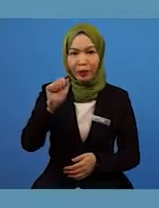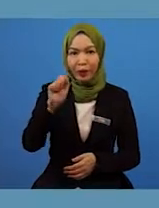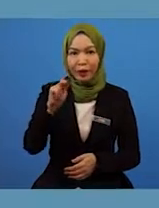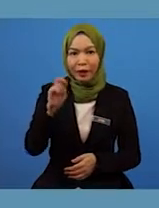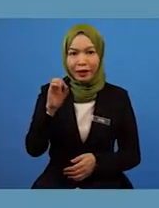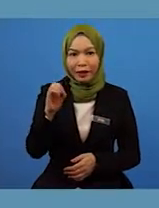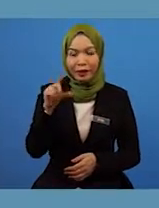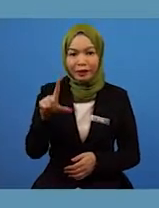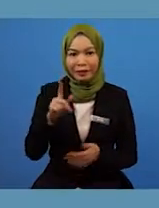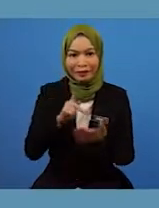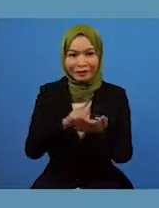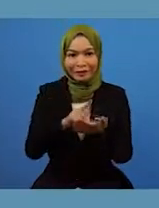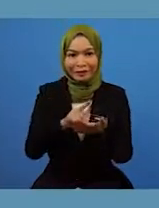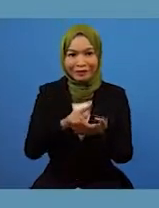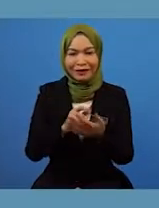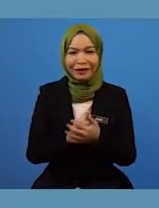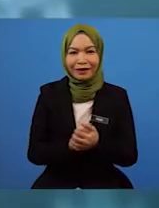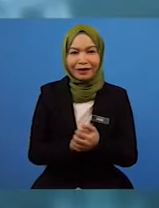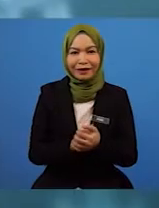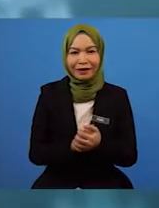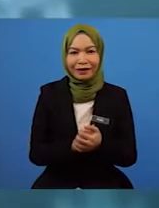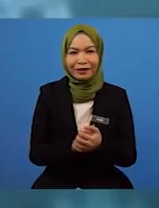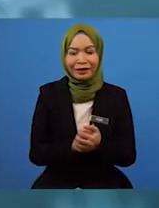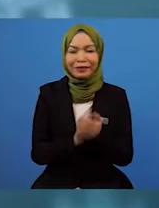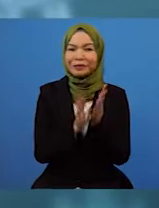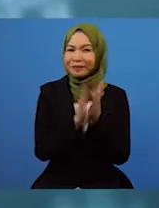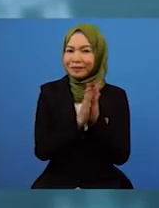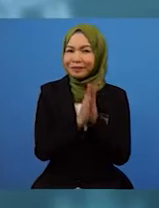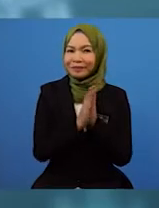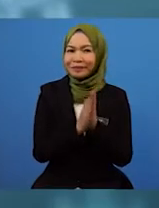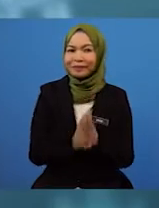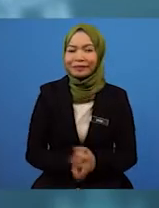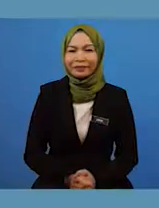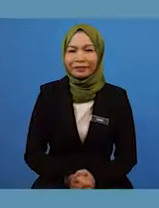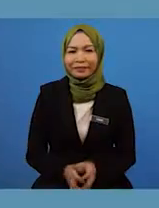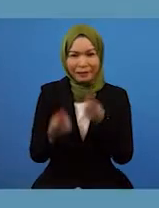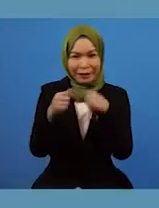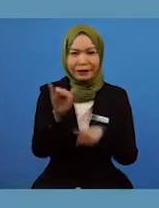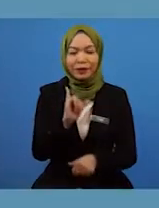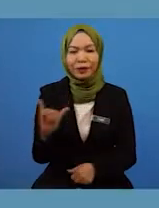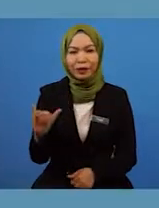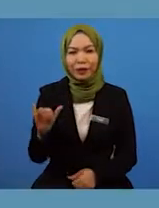kalkulator. Apa jawapannya? Bagus, murid-murid. Jawapannya